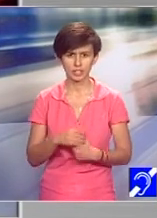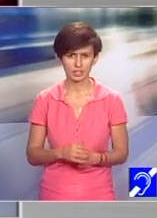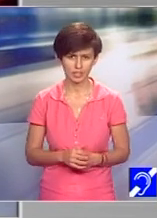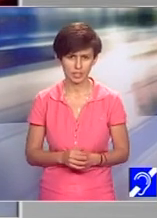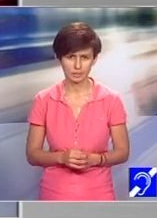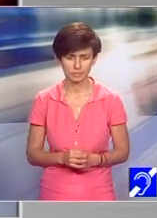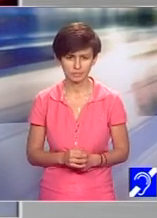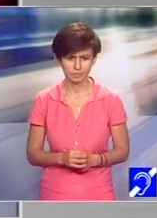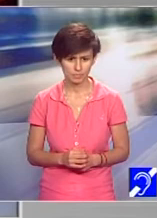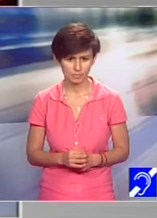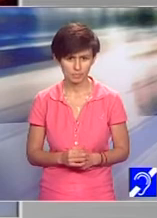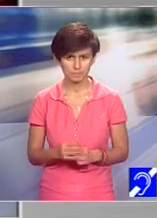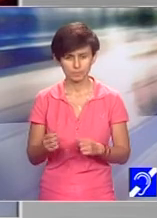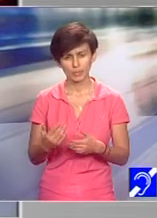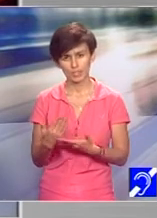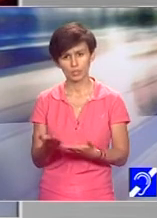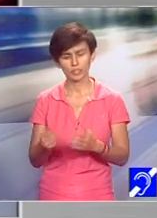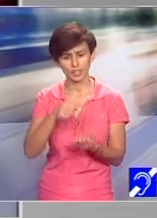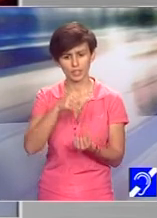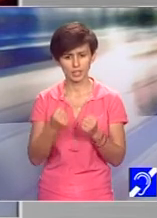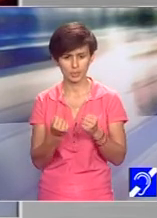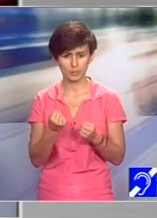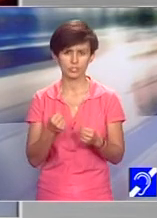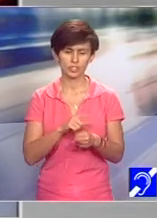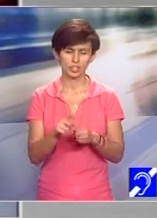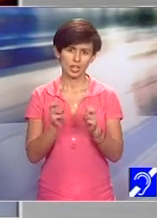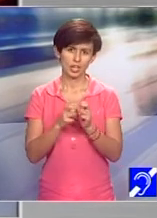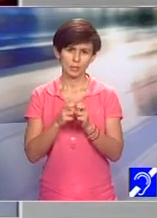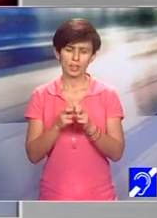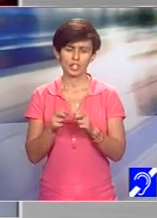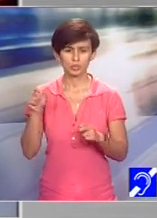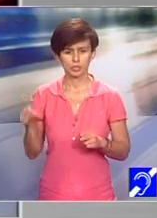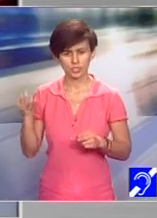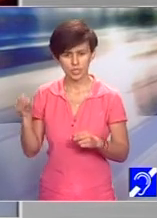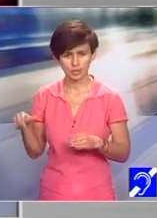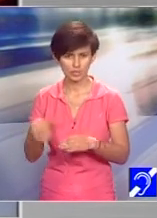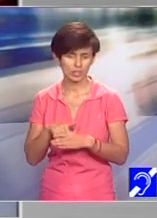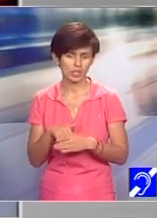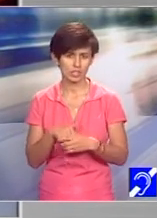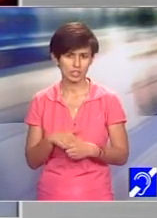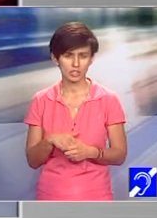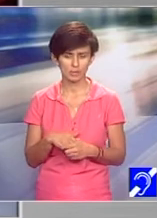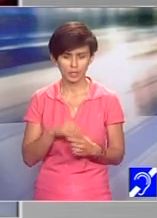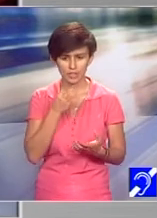Echipament, ambulanțe și personal. Ni s-au promis 500 de posturi tot din 2014.